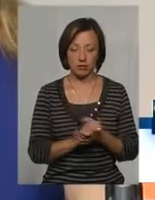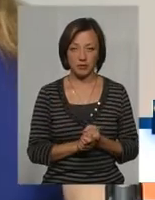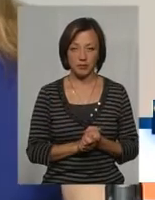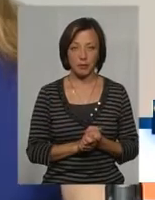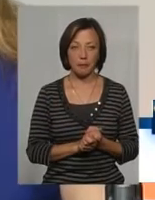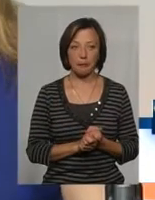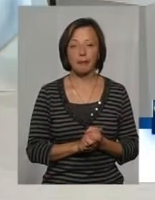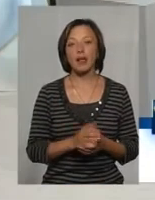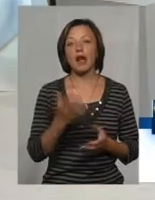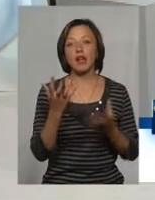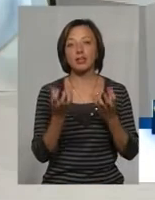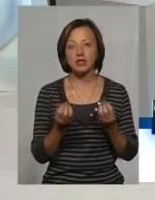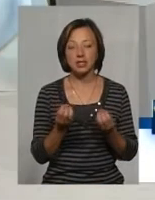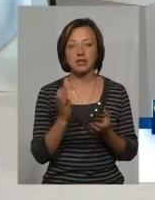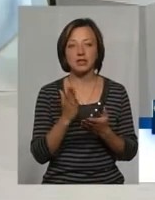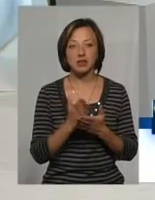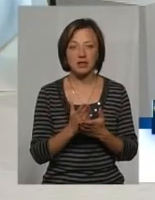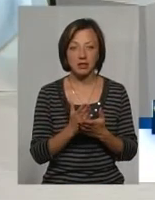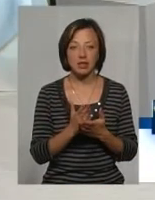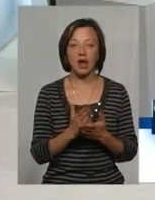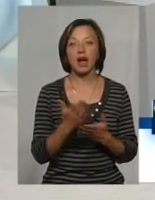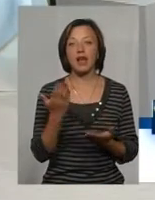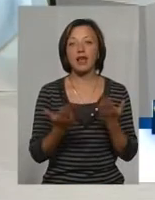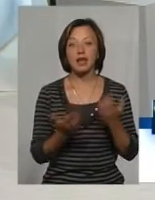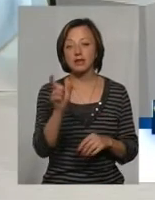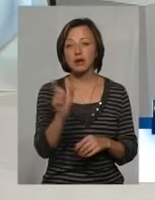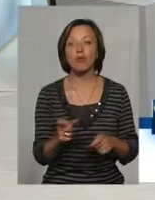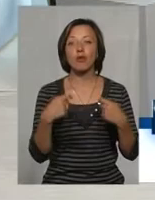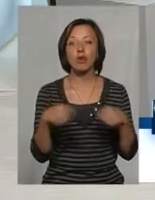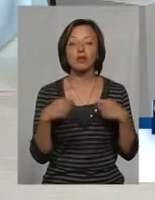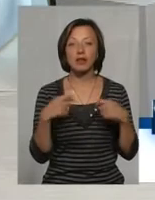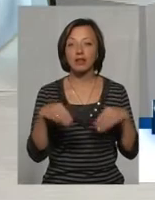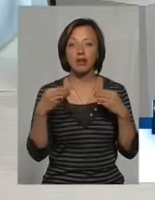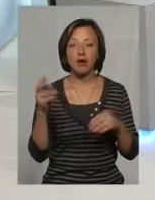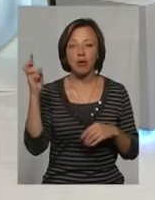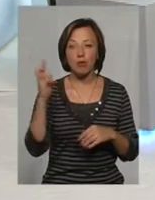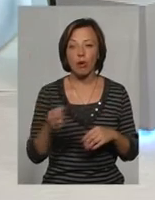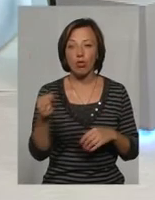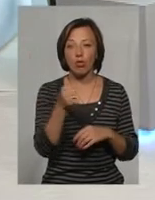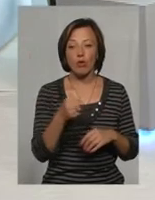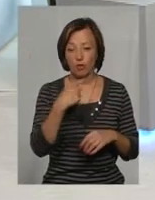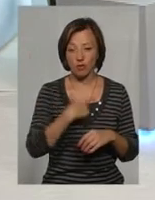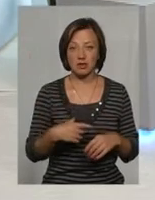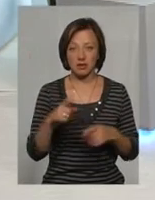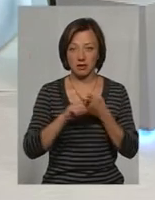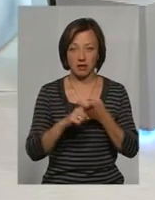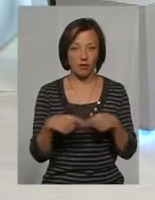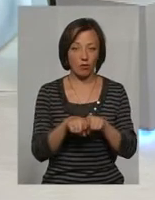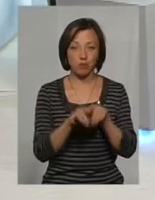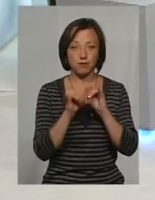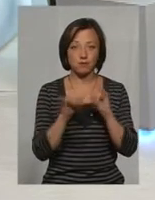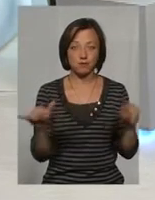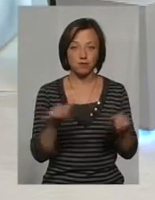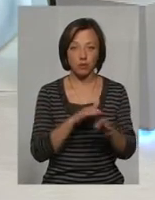якщо наявність ще й носія якогось, напевно, якщо, продавець? Да, а якщо продавець ще, не дай Бог, носій, таке теж сплош і рядом. А